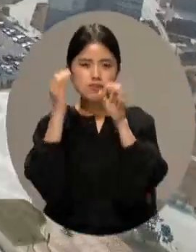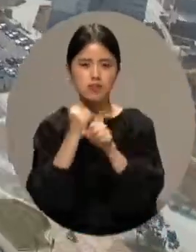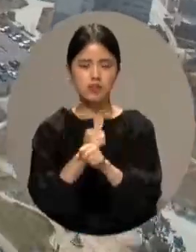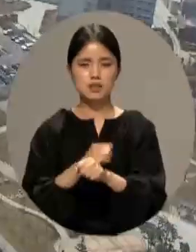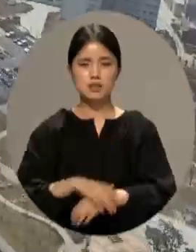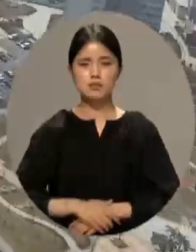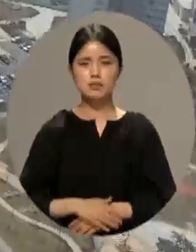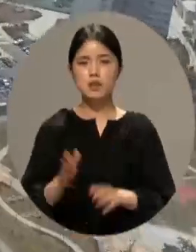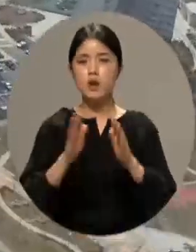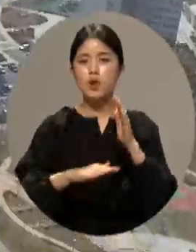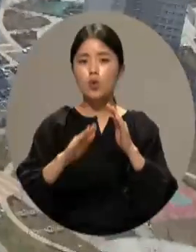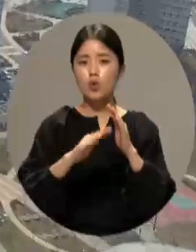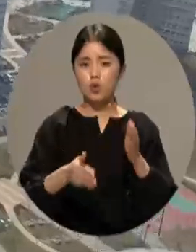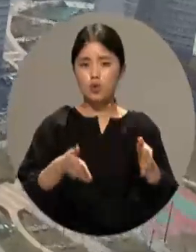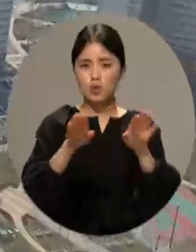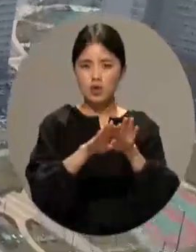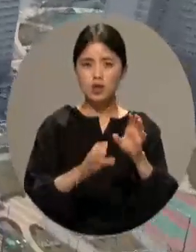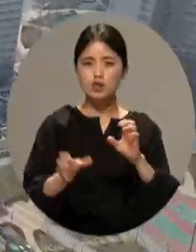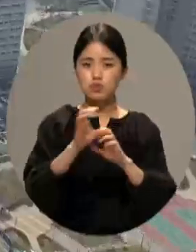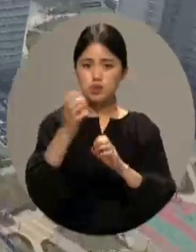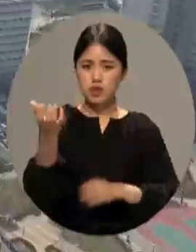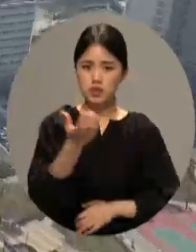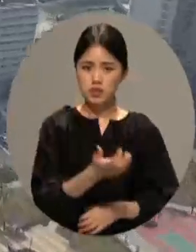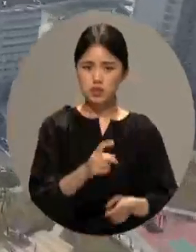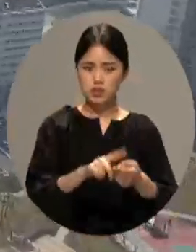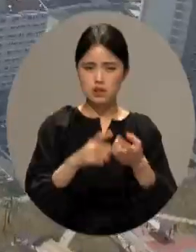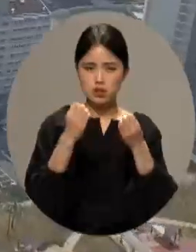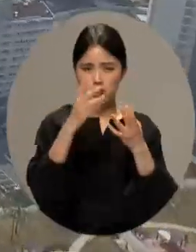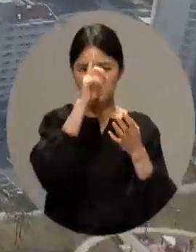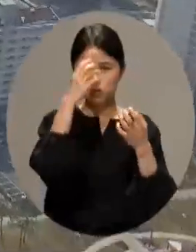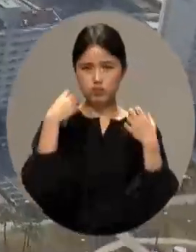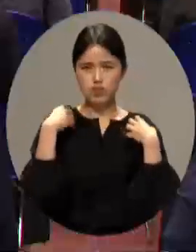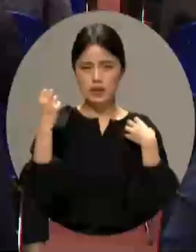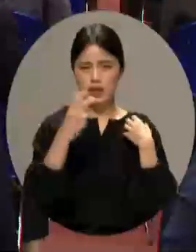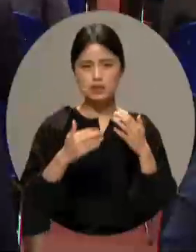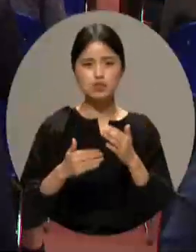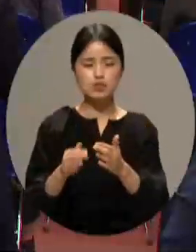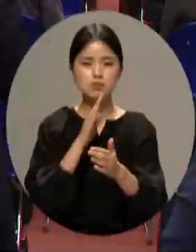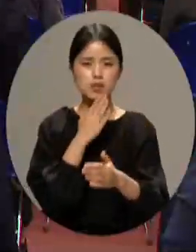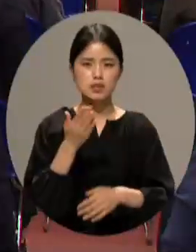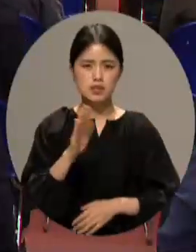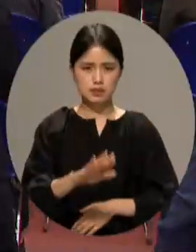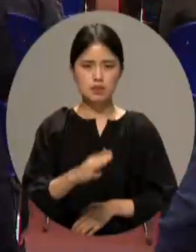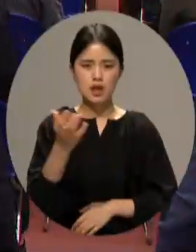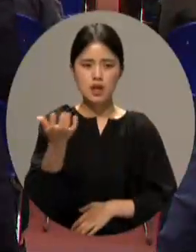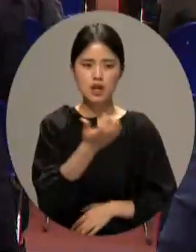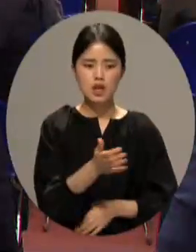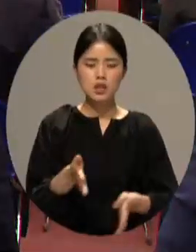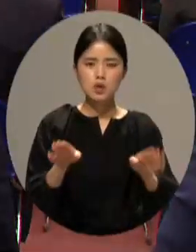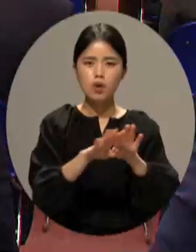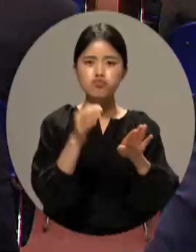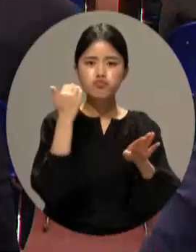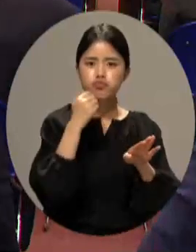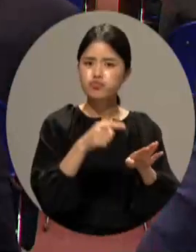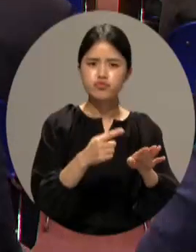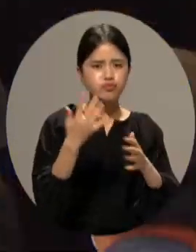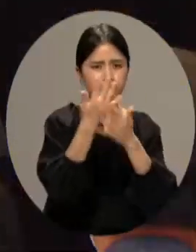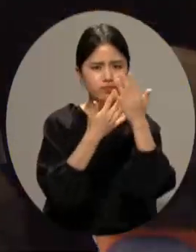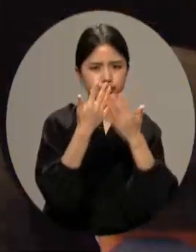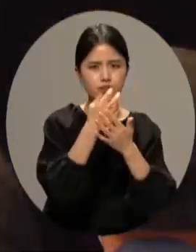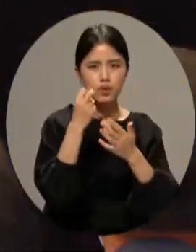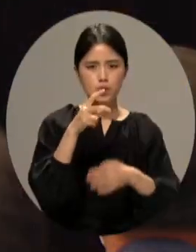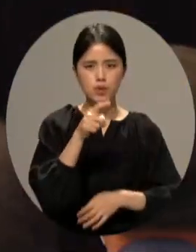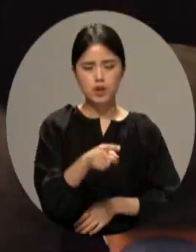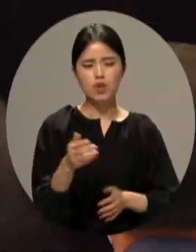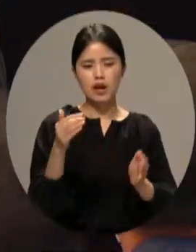나가겠습니다. 공공기관 추가 이전도 새 정부가 다시 추진하기로 했지만 대상 기관도 안개 속인 데다 이마저도